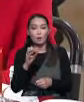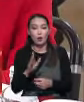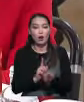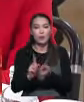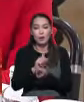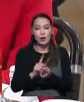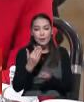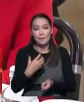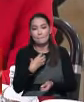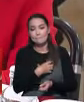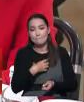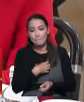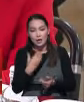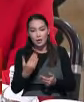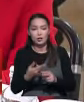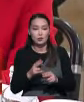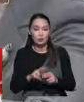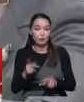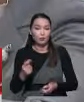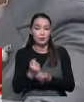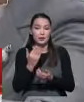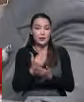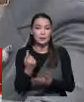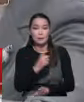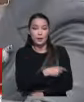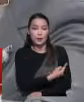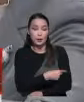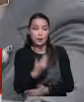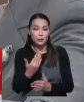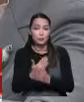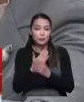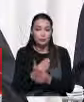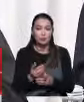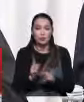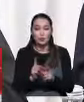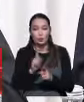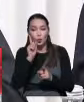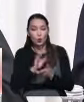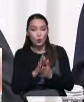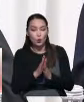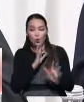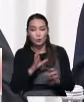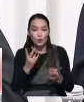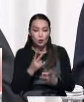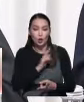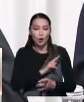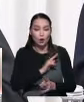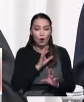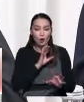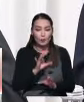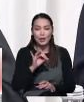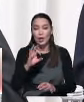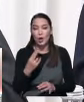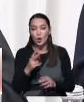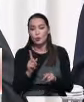реформаларындағы маңызды басымдықтарының бірі. Біріншіден бұл медициналық көмекке тең әрі әділ қол жеткізу, сапалы білім, жұмыспен қамту және әлеуметтік